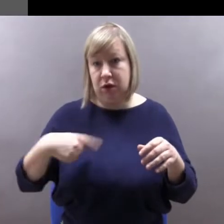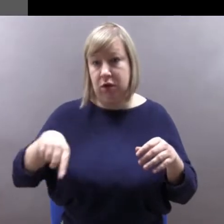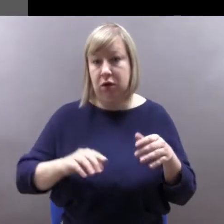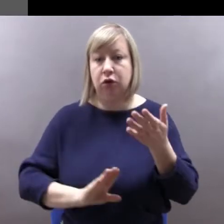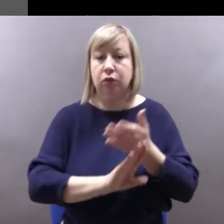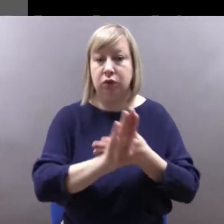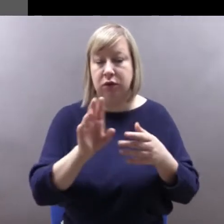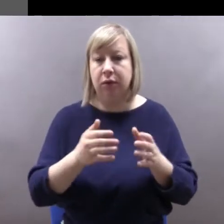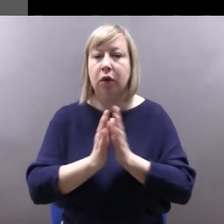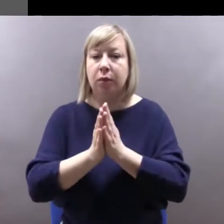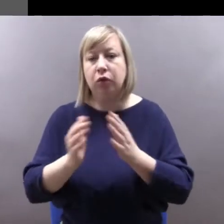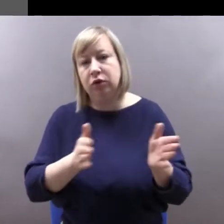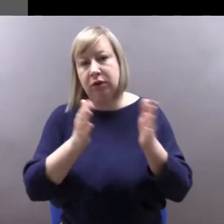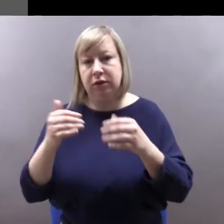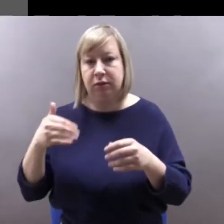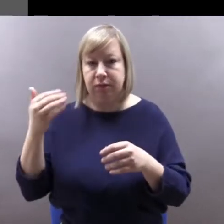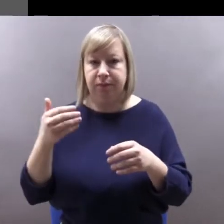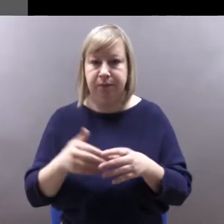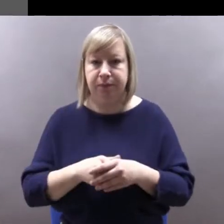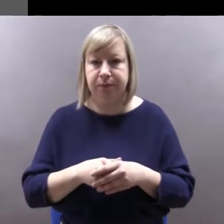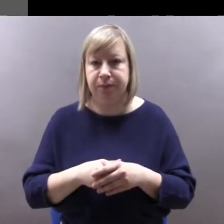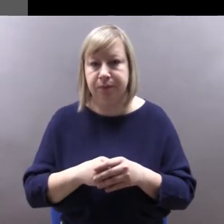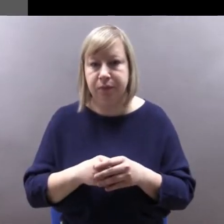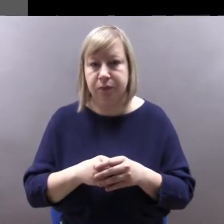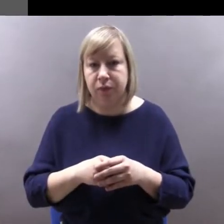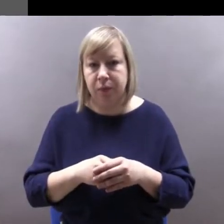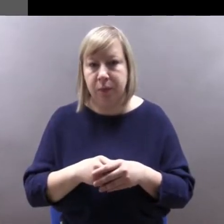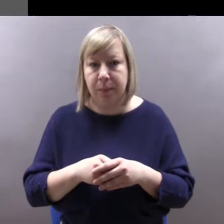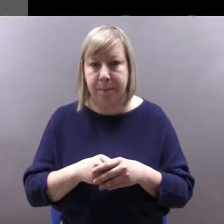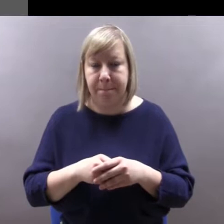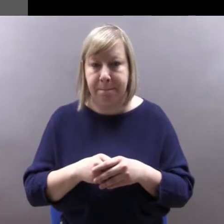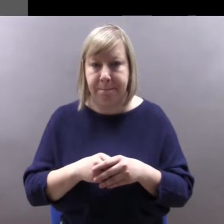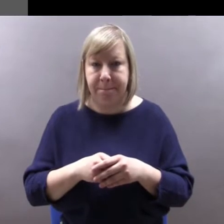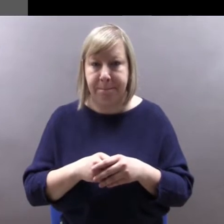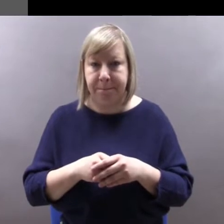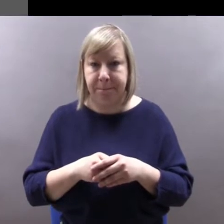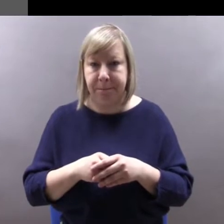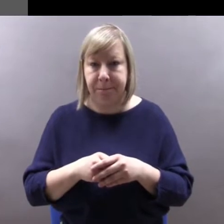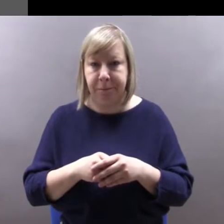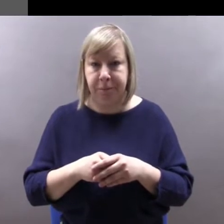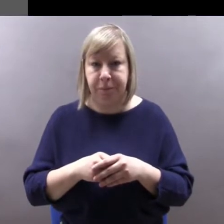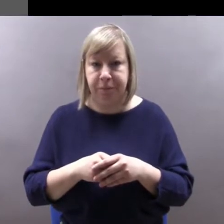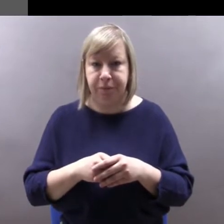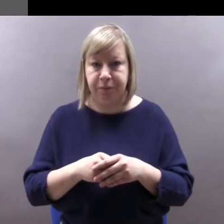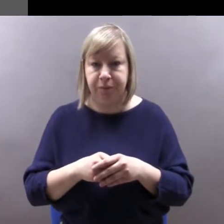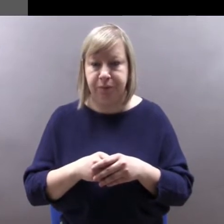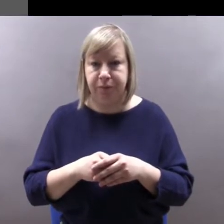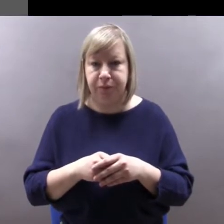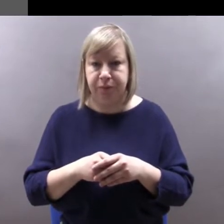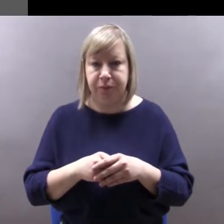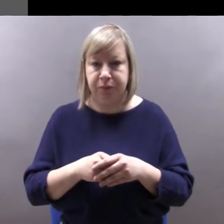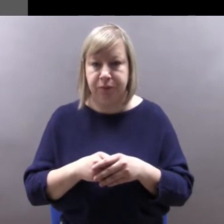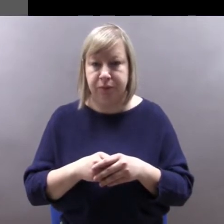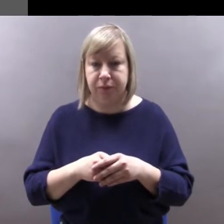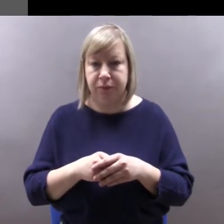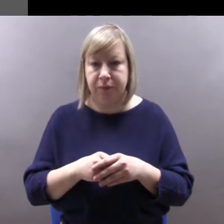tymi wyremontowanymi piwnicami, zaczęliśmy oprowadzać po jeszcze pustych tam przestrzeniach, wtedy jeszcze nie było